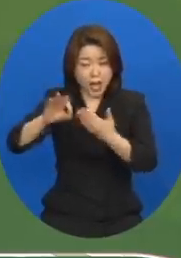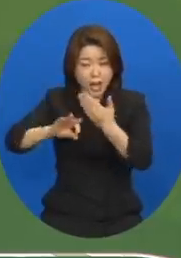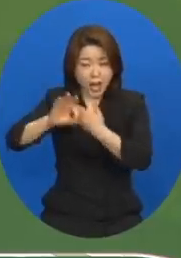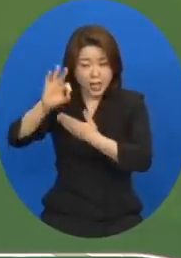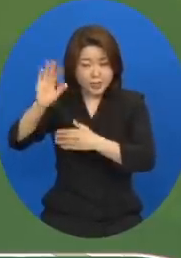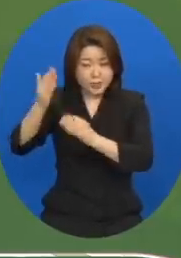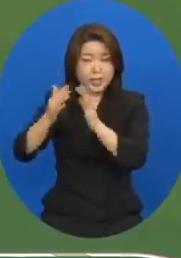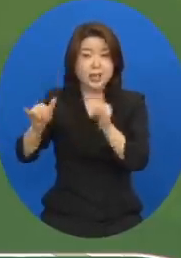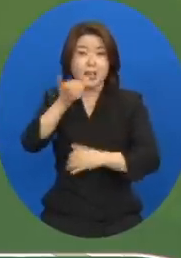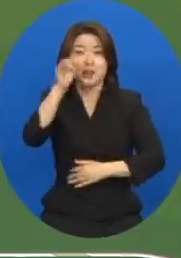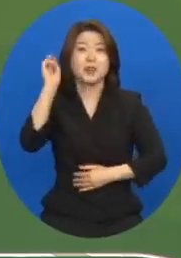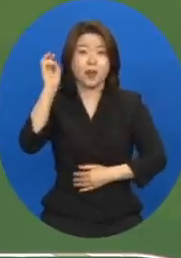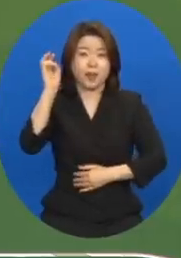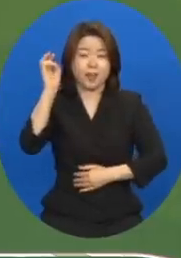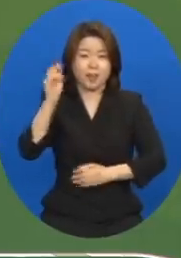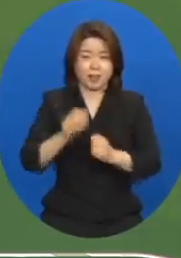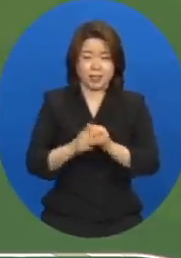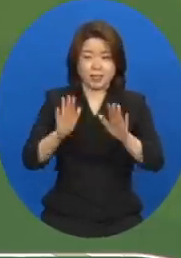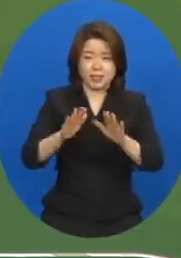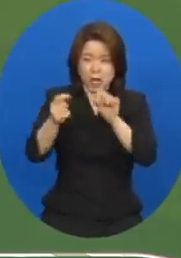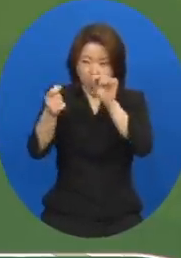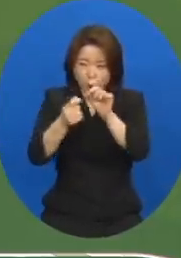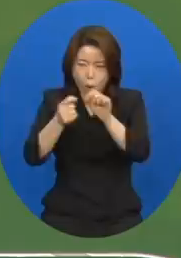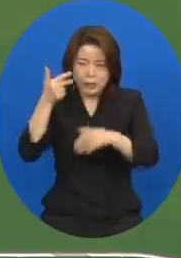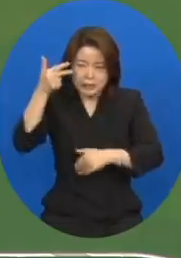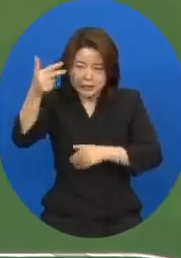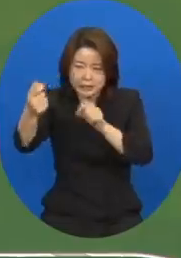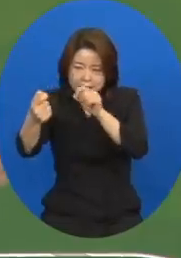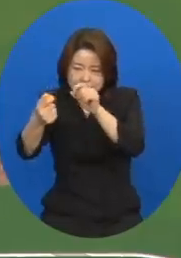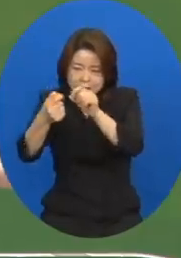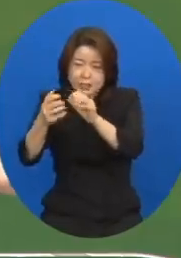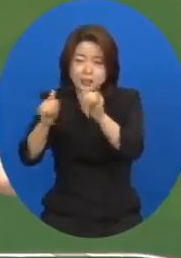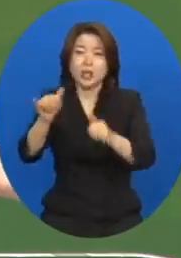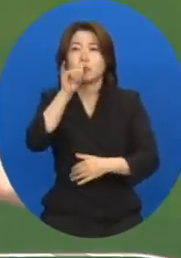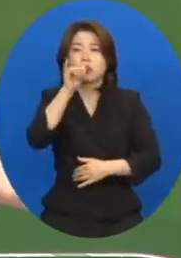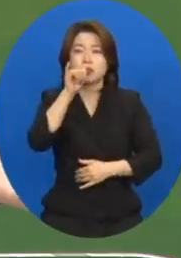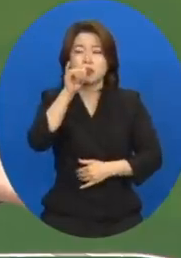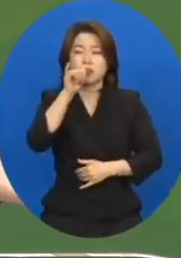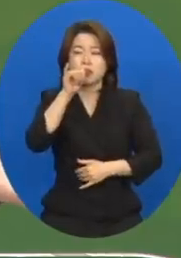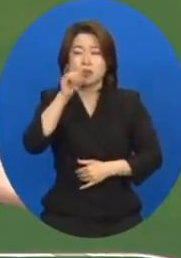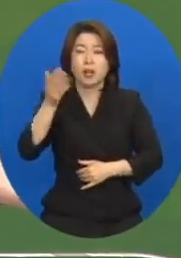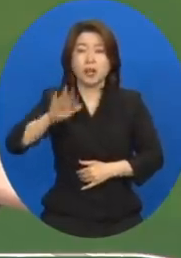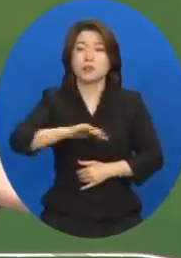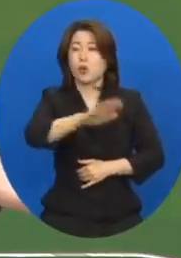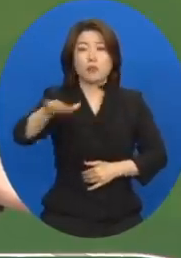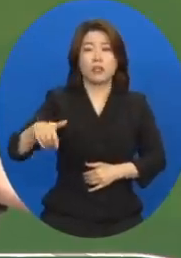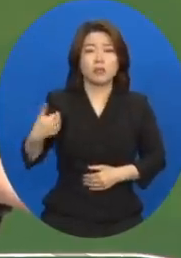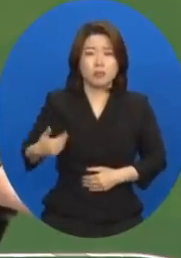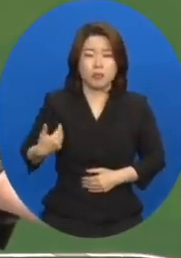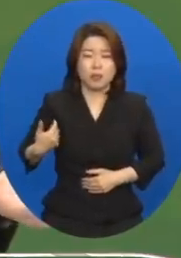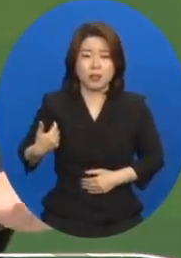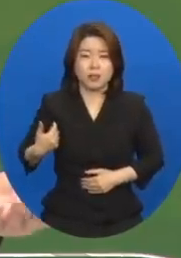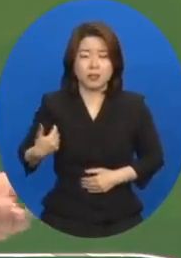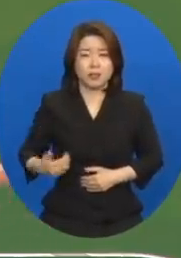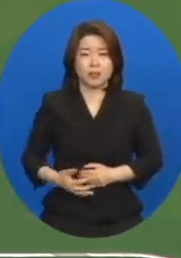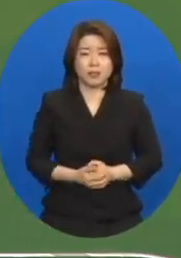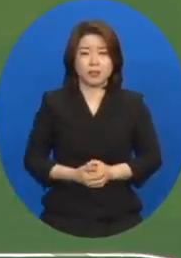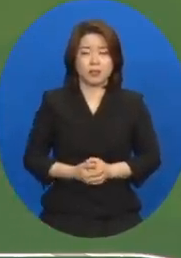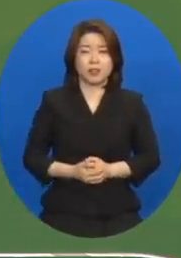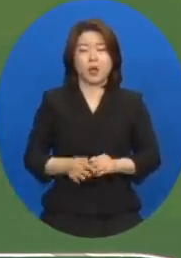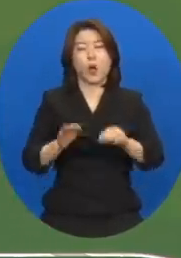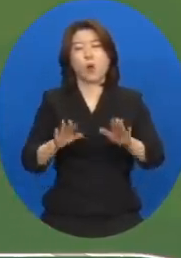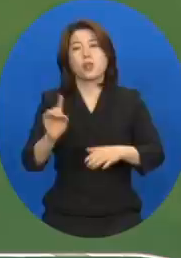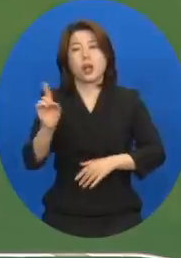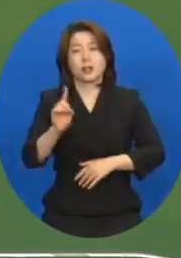맞이한 분도 있을 거예요. 이제 곧 7일째가 오지만 우리가 그걸 알 수가 없어요. 오늘